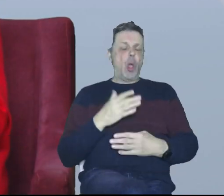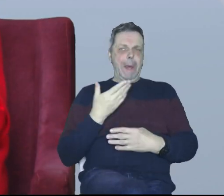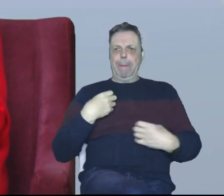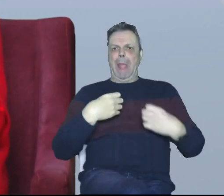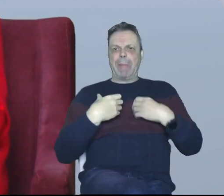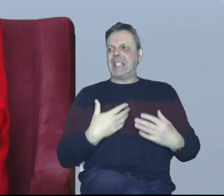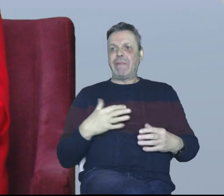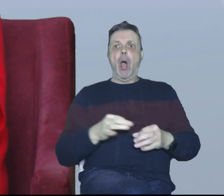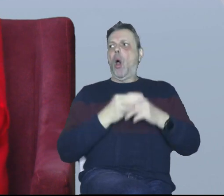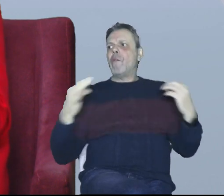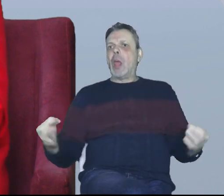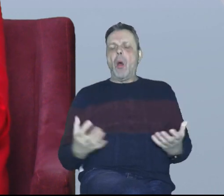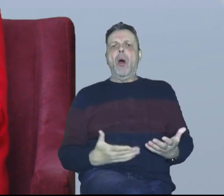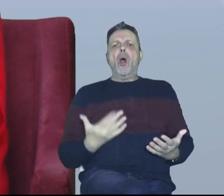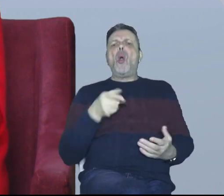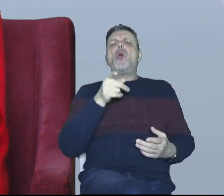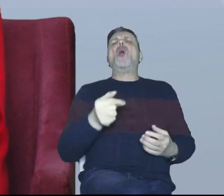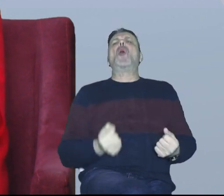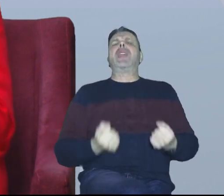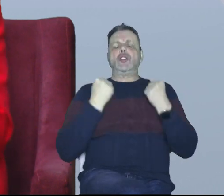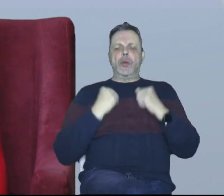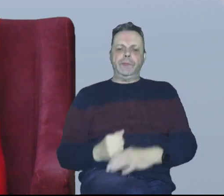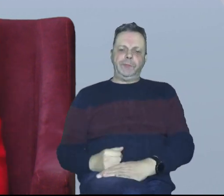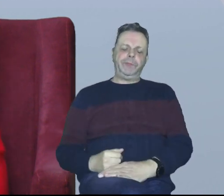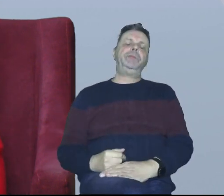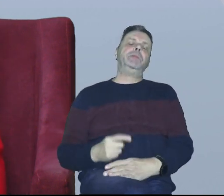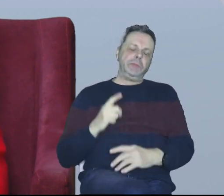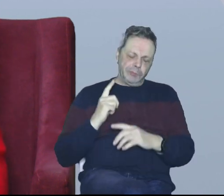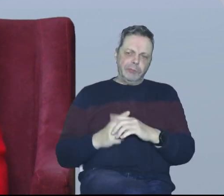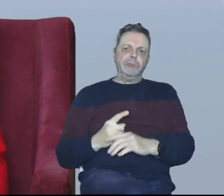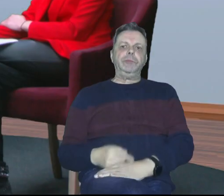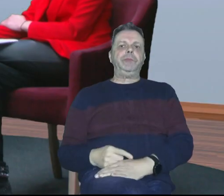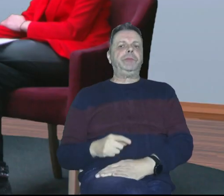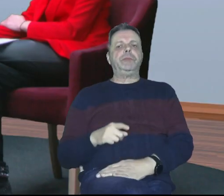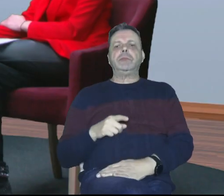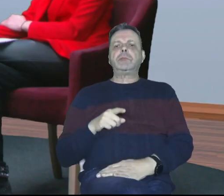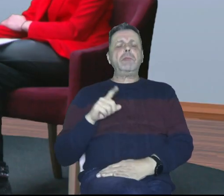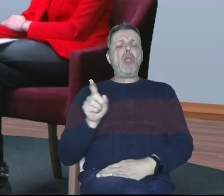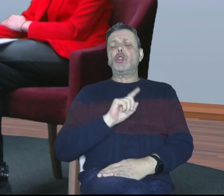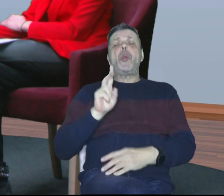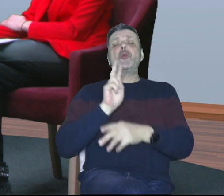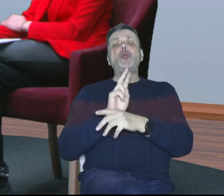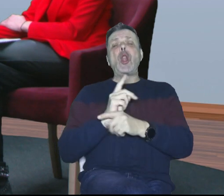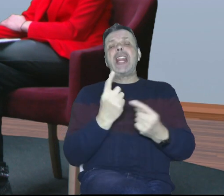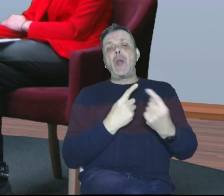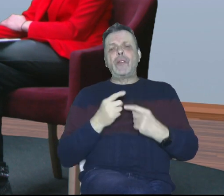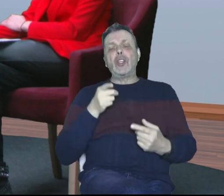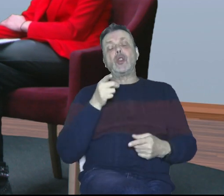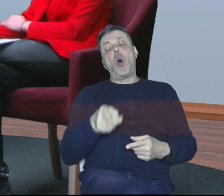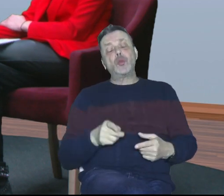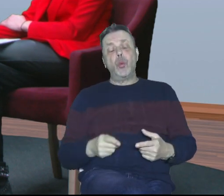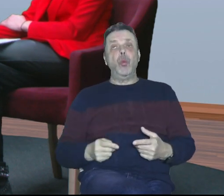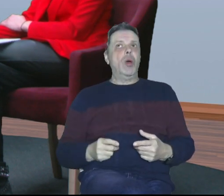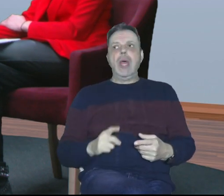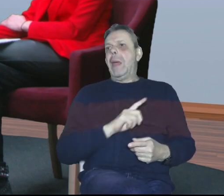na otvorenom. Zapravo tu su neki nekontrolirani uvjeti. Koliko je to zapravo teško? Točno rečeno, to ne da nisu kontrolirani, to